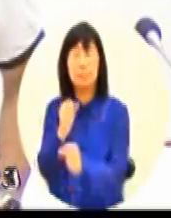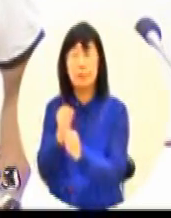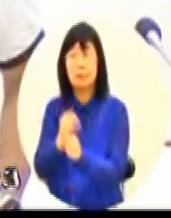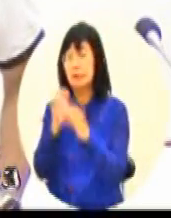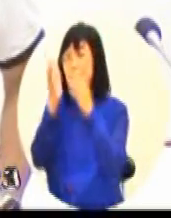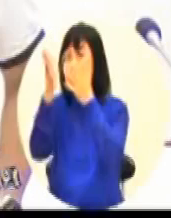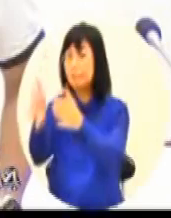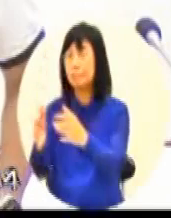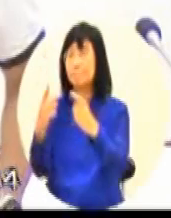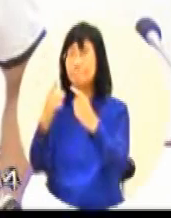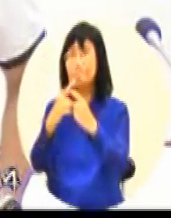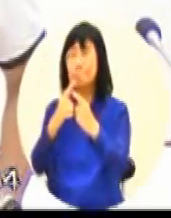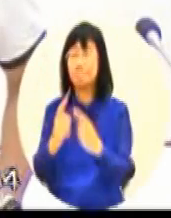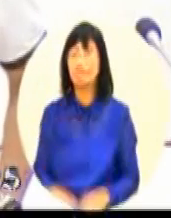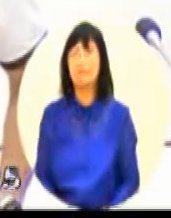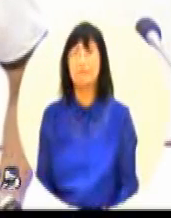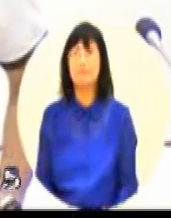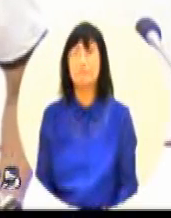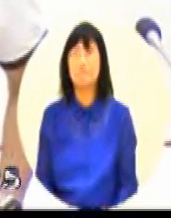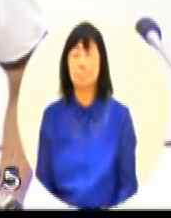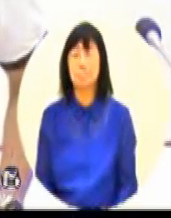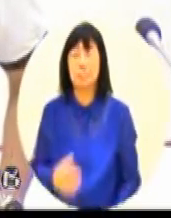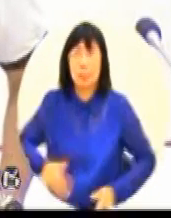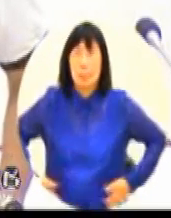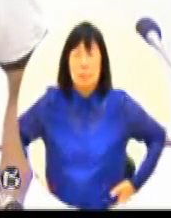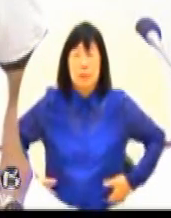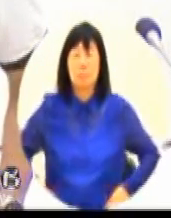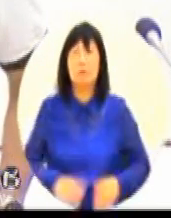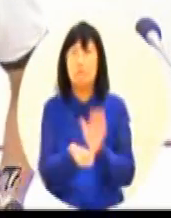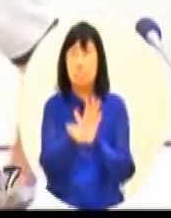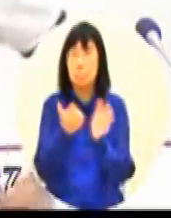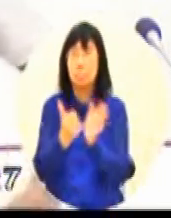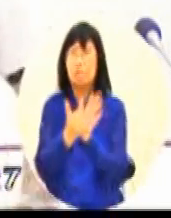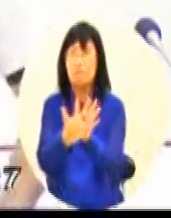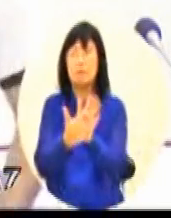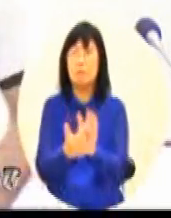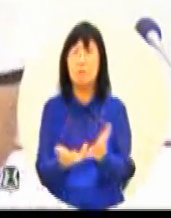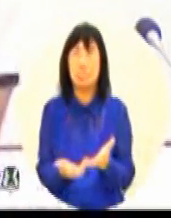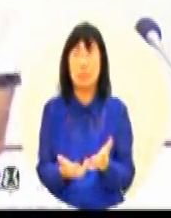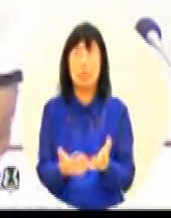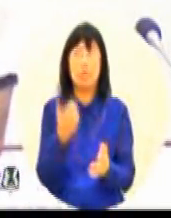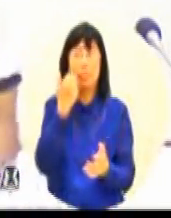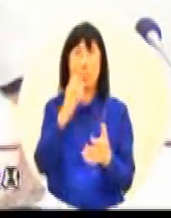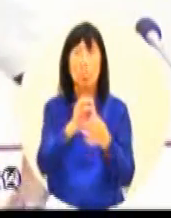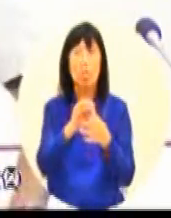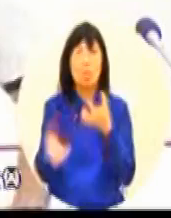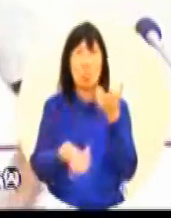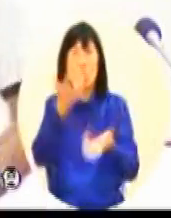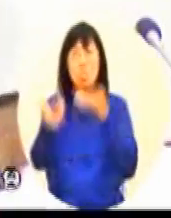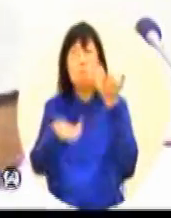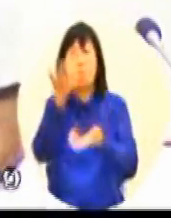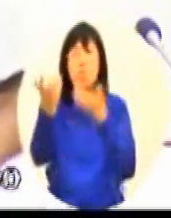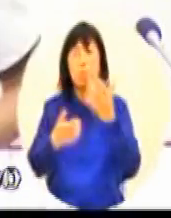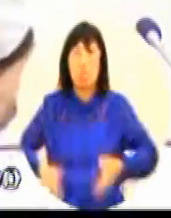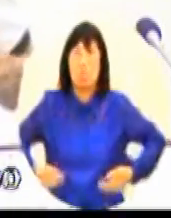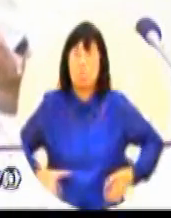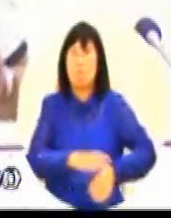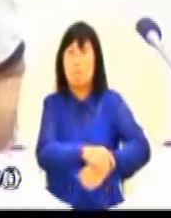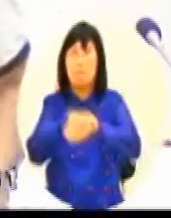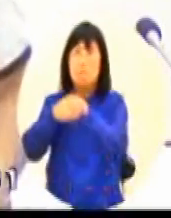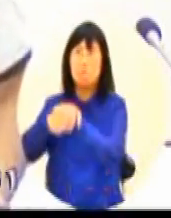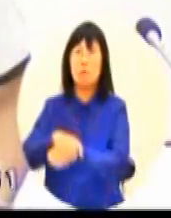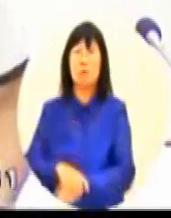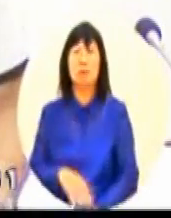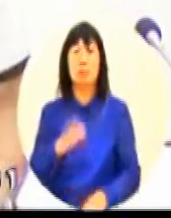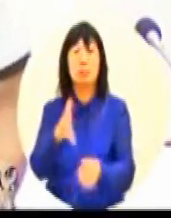啊，哦，紧急预防火灾、抢救灾害、紧急救护，你敢知？消防